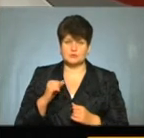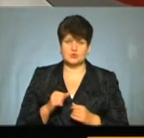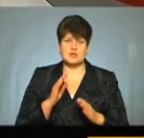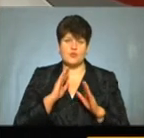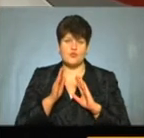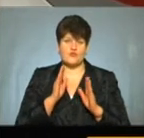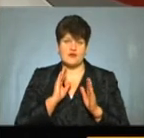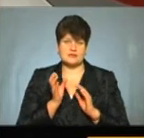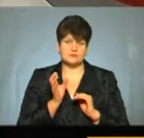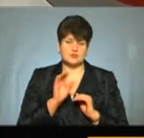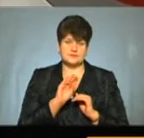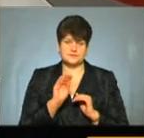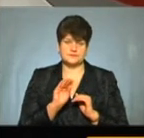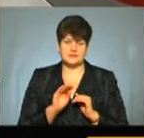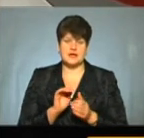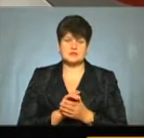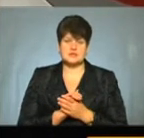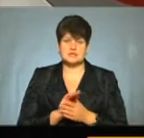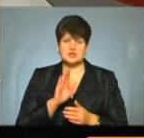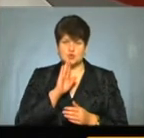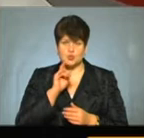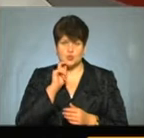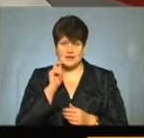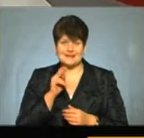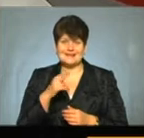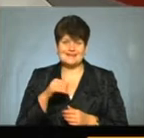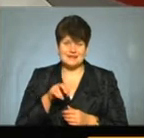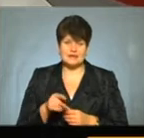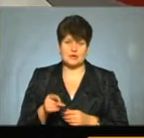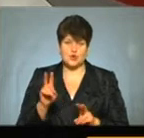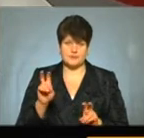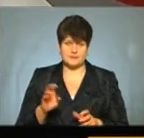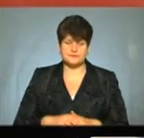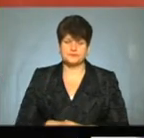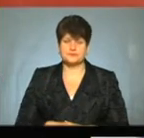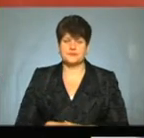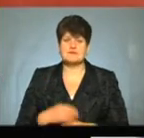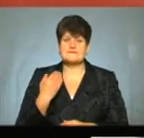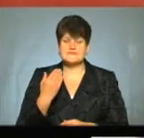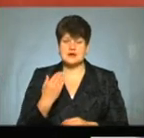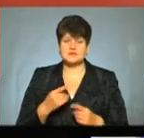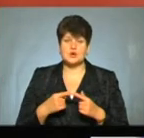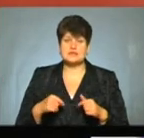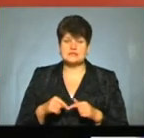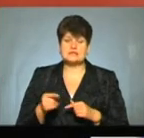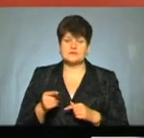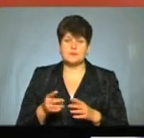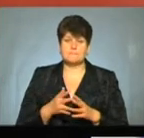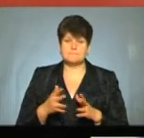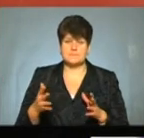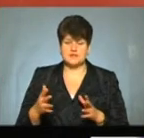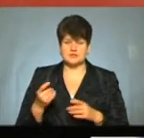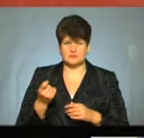Фейсбуку звернутися, на Асоціацію жінок України «Дія Тернопіль». Ваша організація в Тернополі вже більше, трошки більше